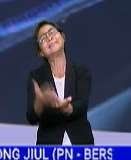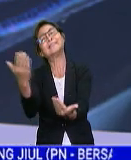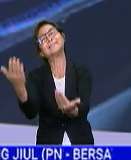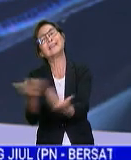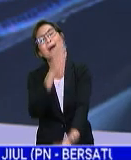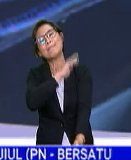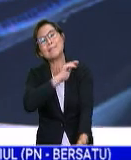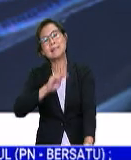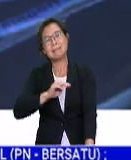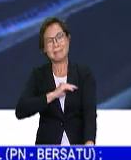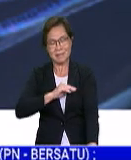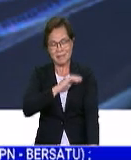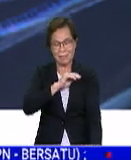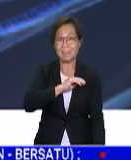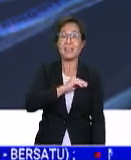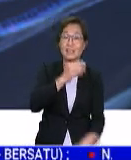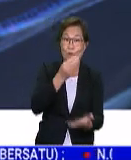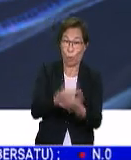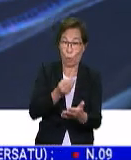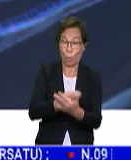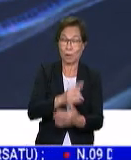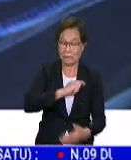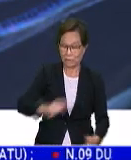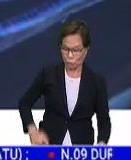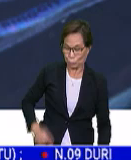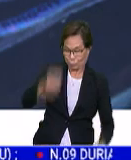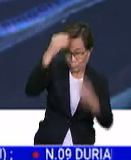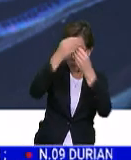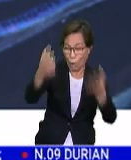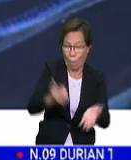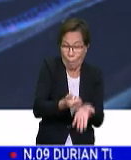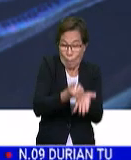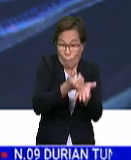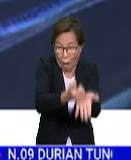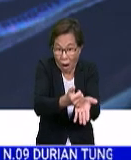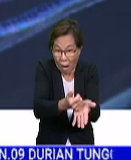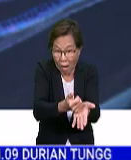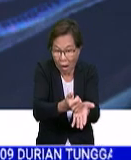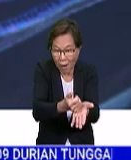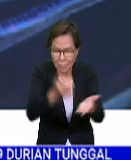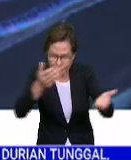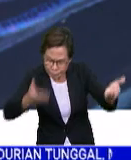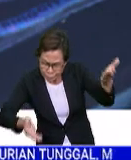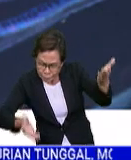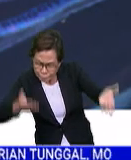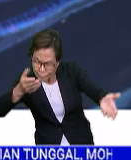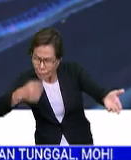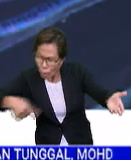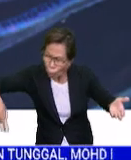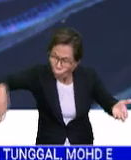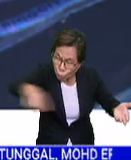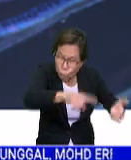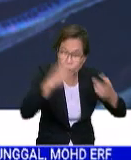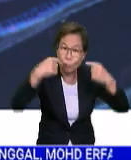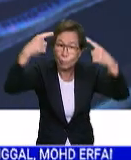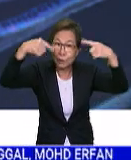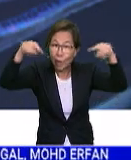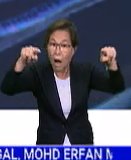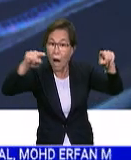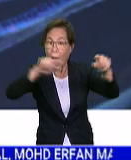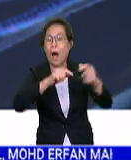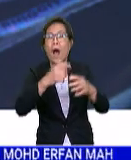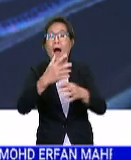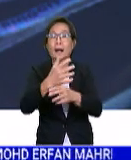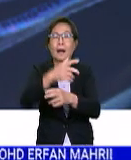Keuangan Tengku Datuk Seri Zafrul Tengku Abdul Aziz memaklumkan bantuan berkenaan akan dipertimbang kepada mereka yang telah berjaya mendapat